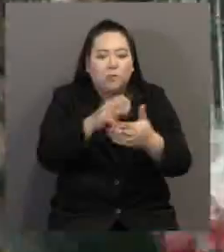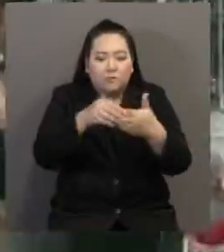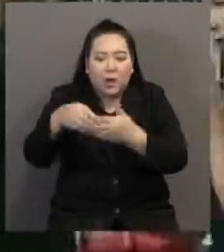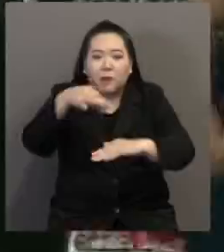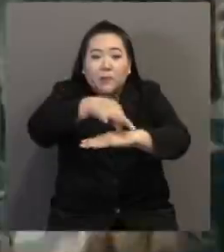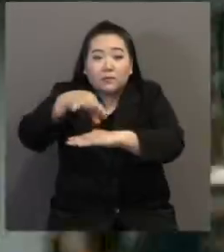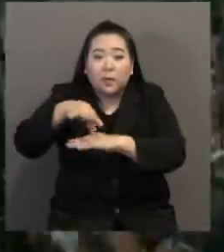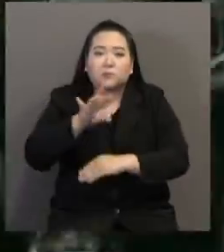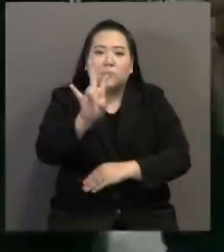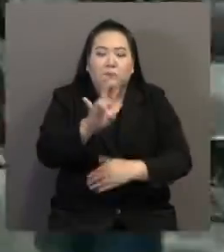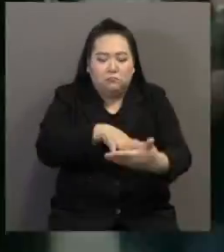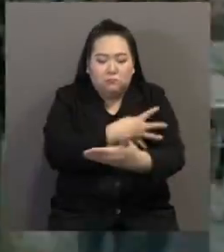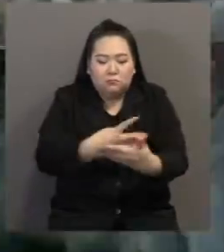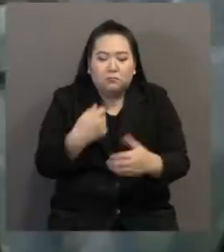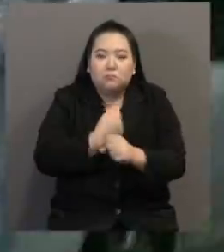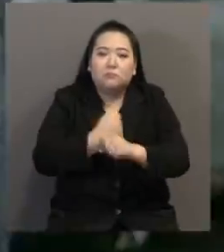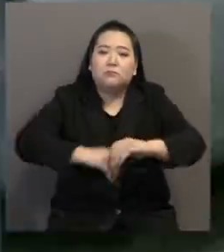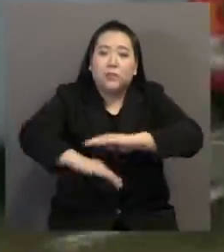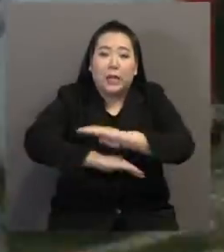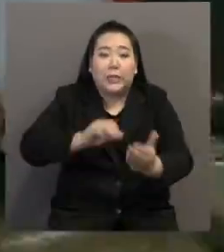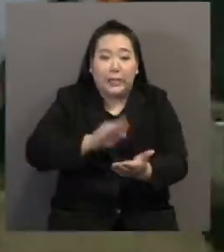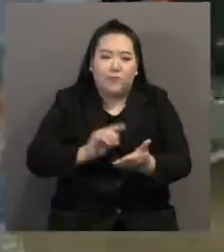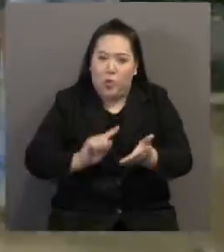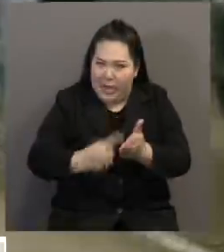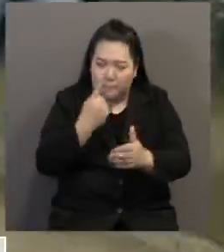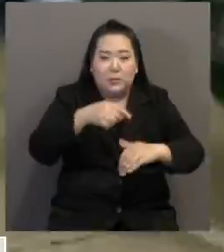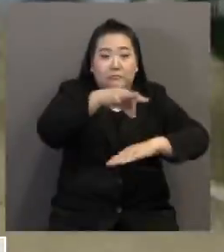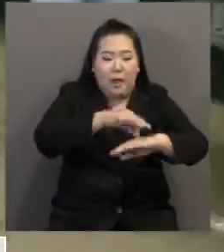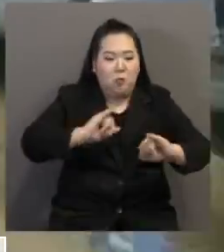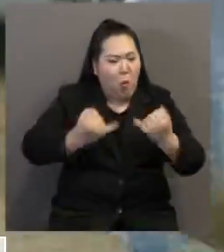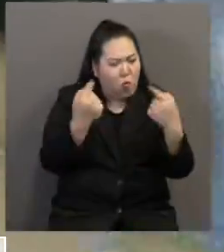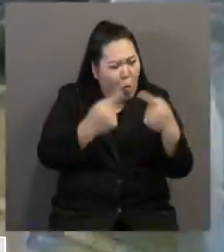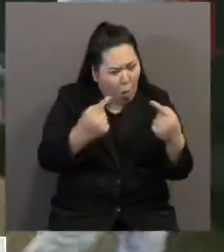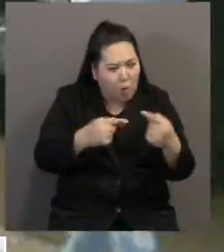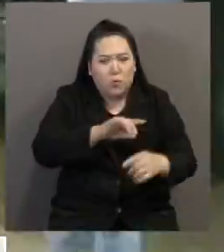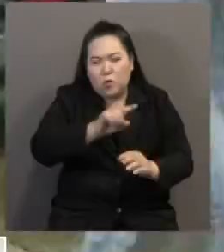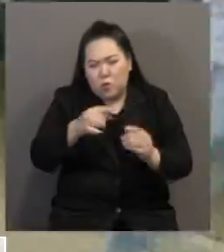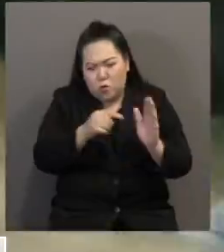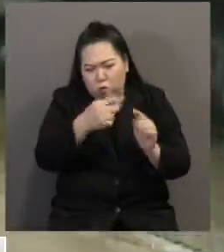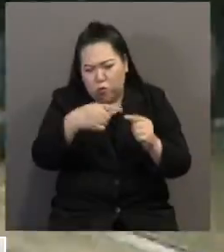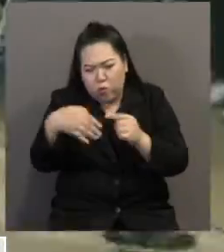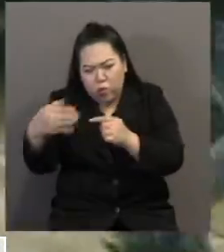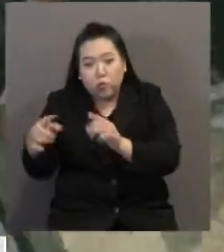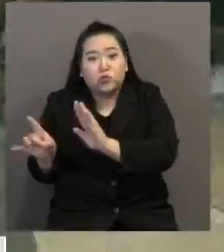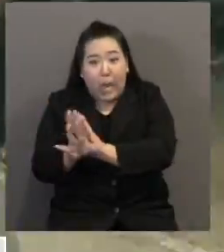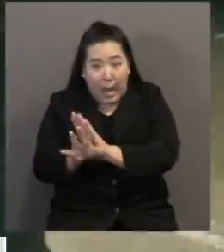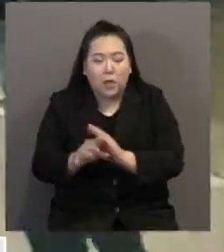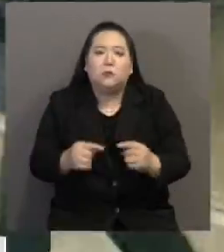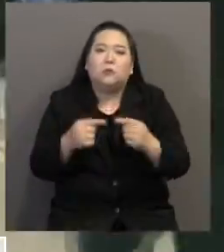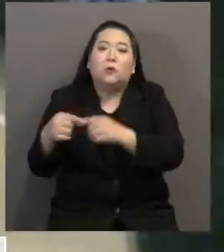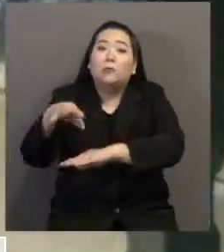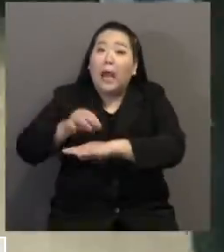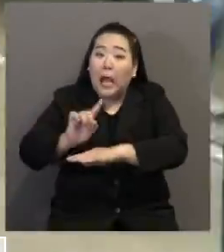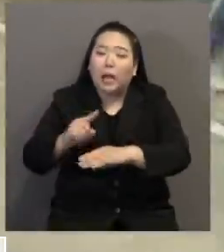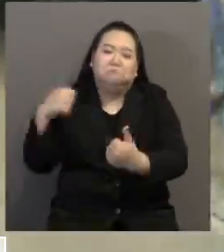ะตั้งแต่จุดที่เริ่มต้นของการกระทบกระทั่งจนถึงจุดที่ร่วมกันทำร้ายร่างกายผู้ตายและก็มีชาวบ้านเข้ามาห้ามก่อ